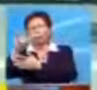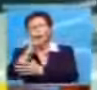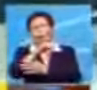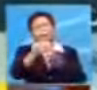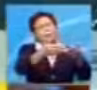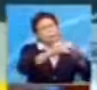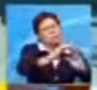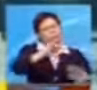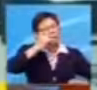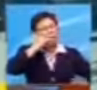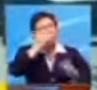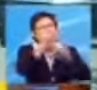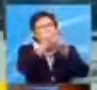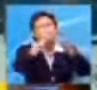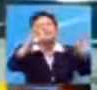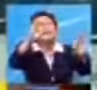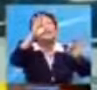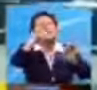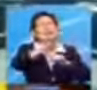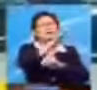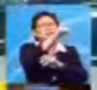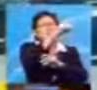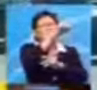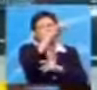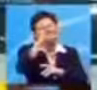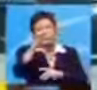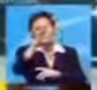diminta menghubungi talian bebas tol shabas